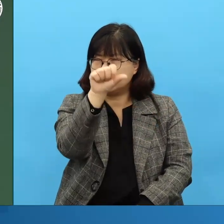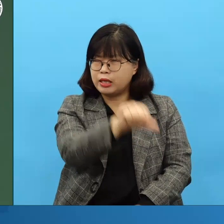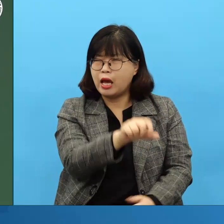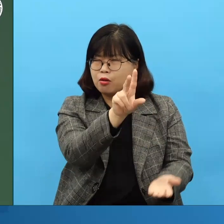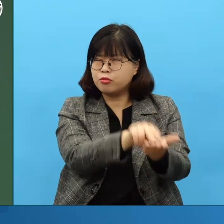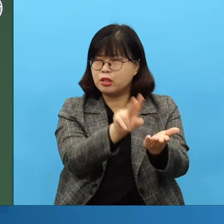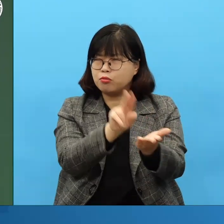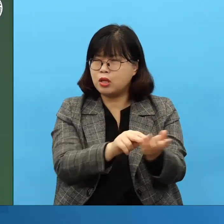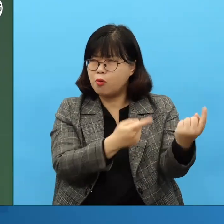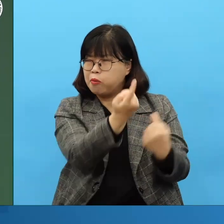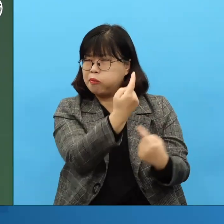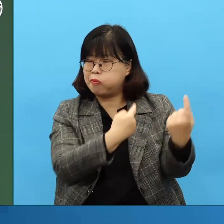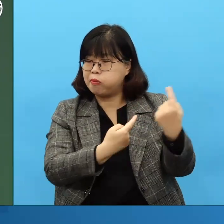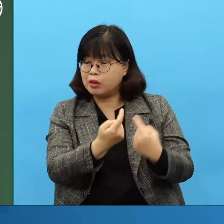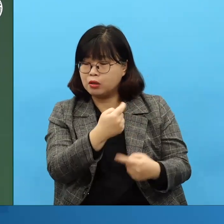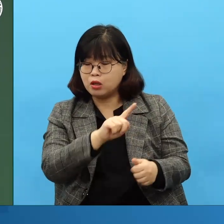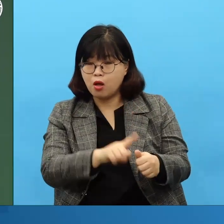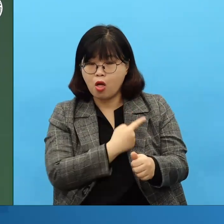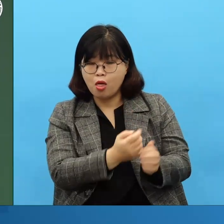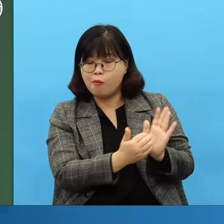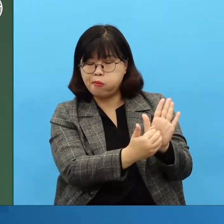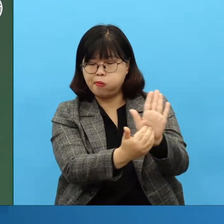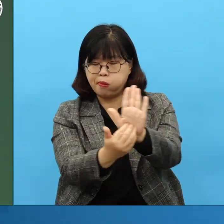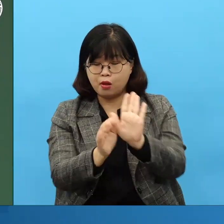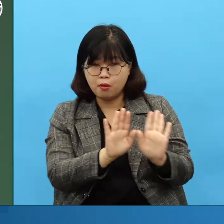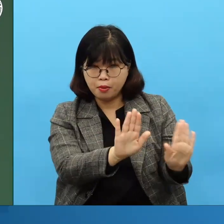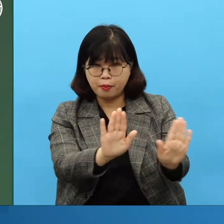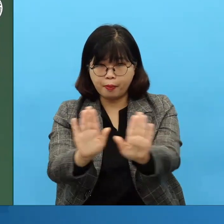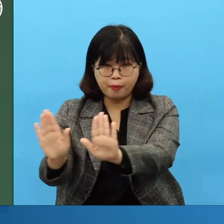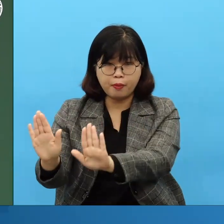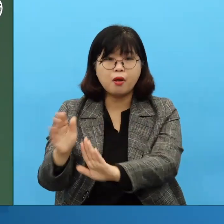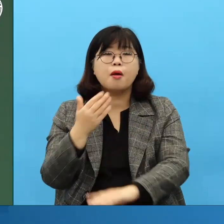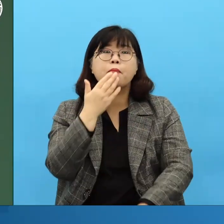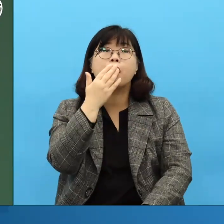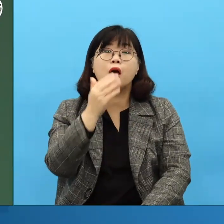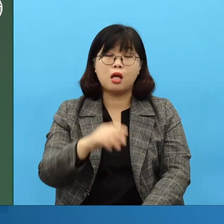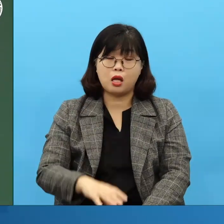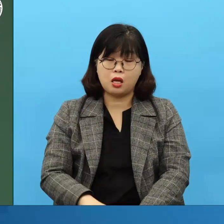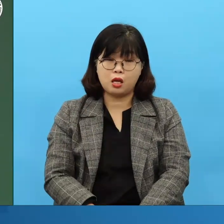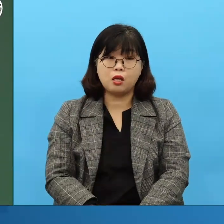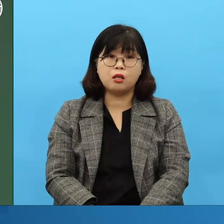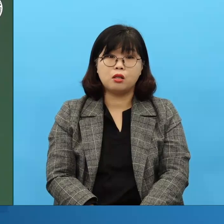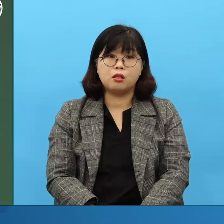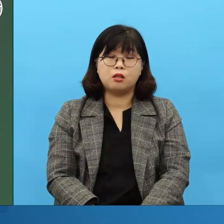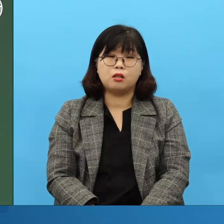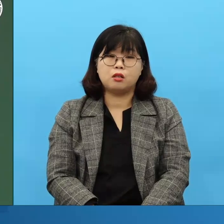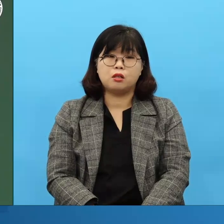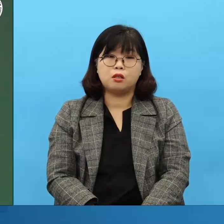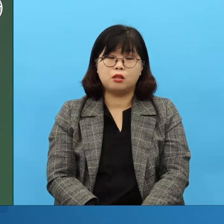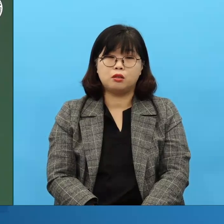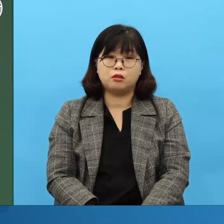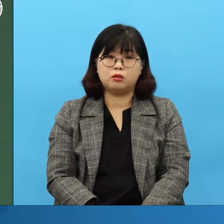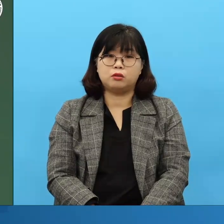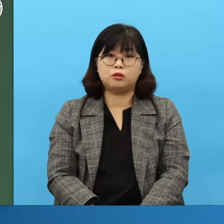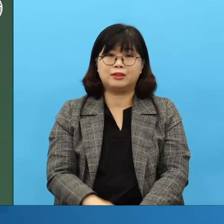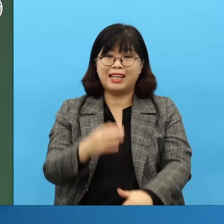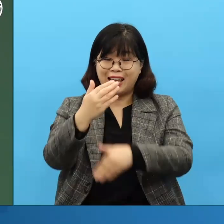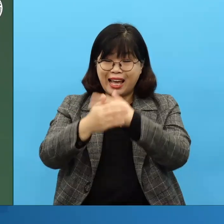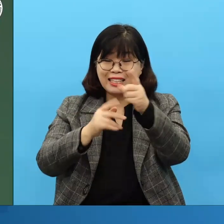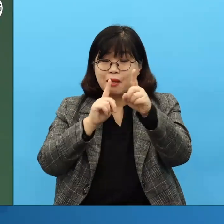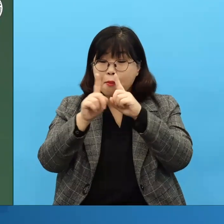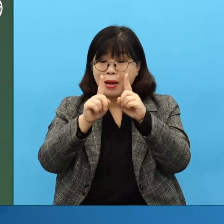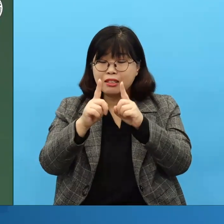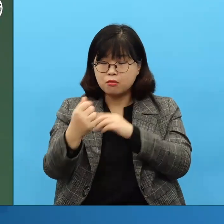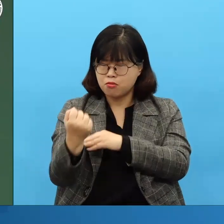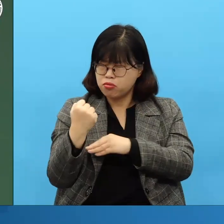to us, we can block those things. 이 말씀은 영도 살리고 혼도 살리고 심지어 몸도 살리는 것이죠.